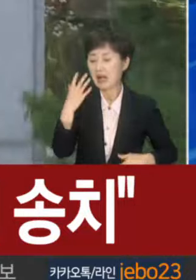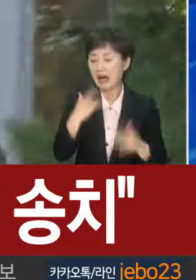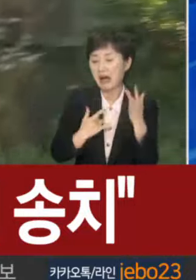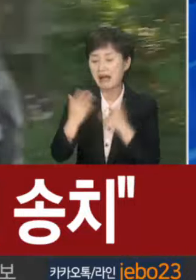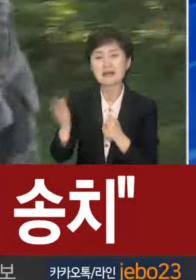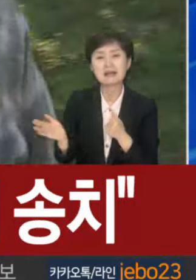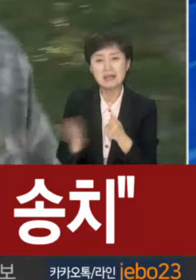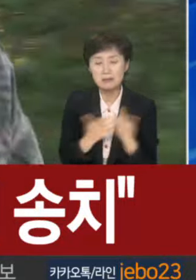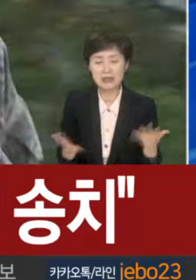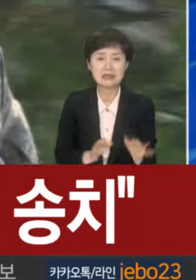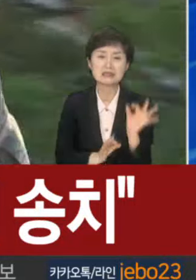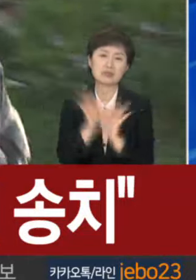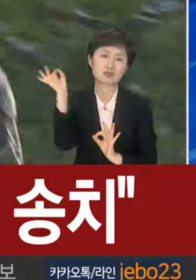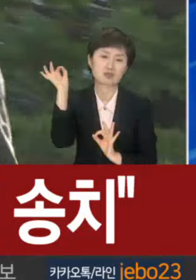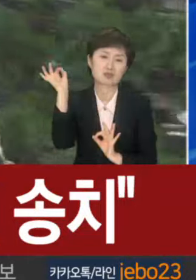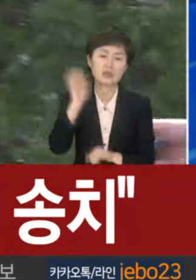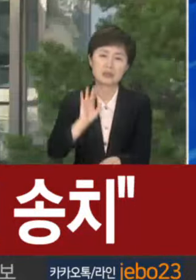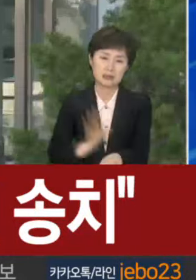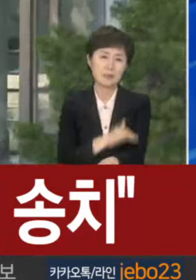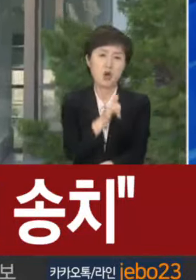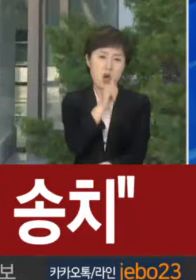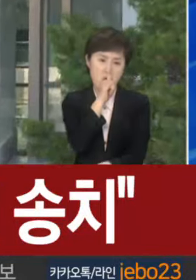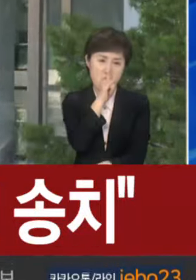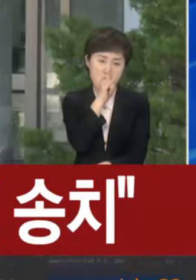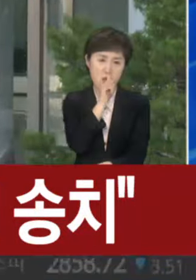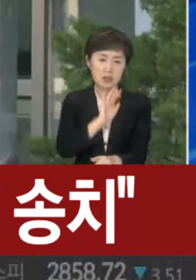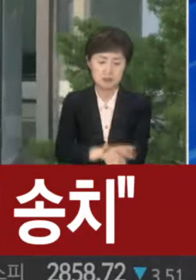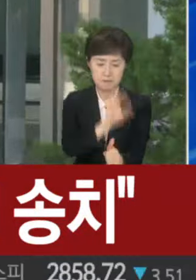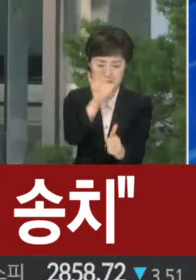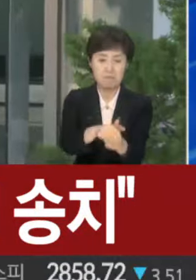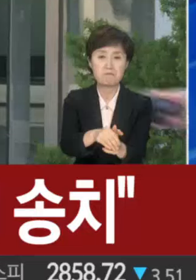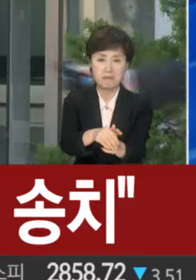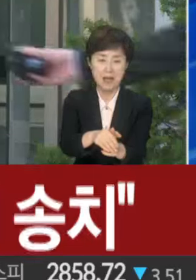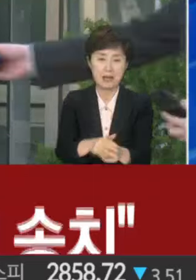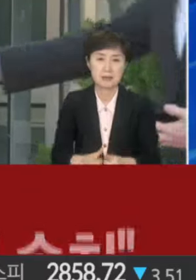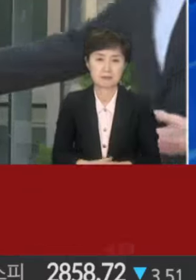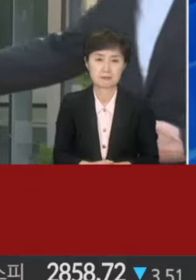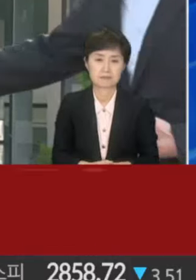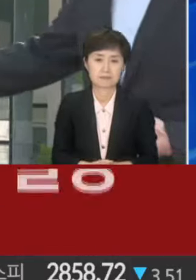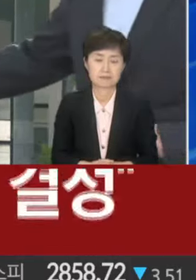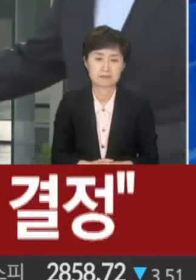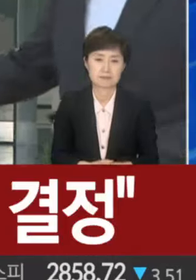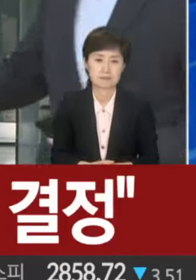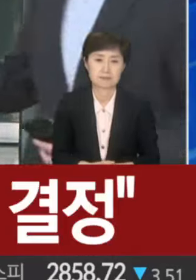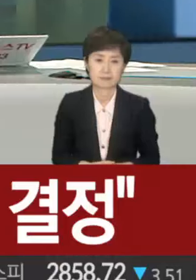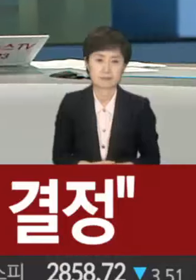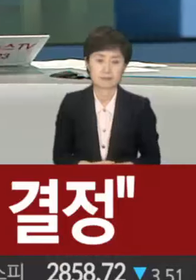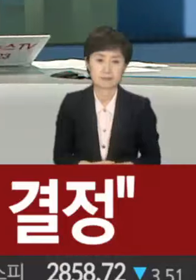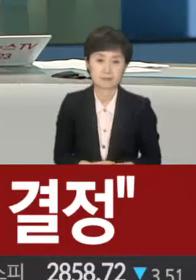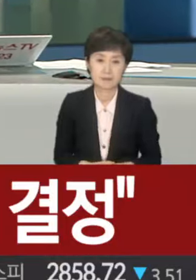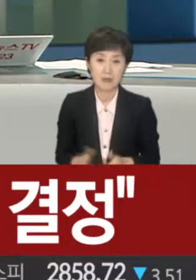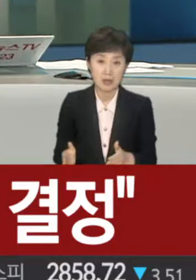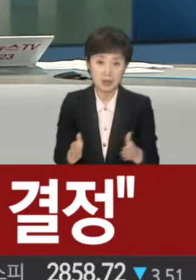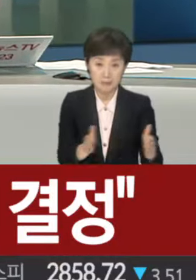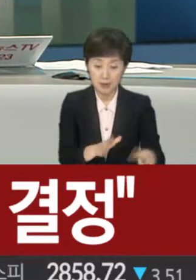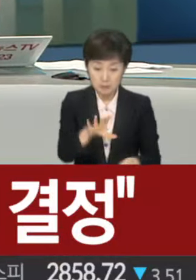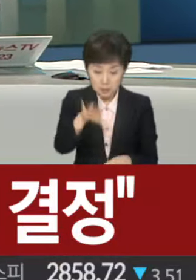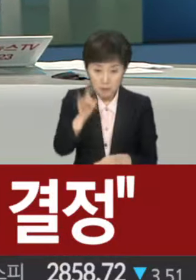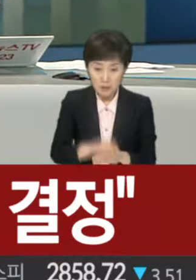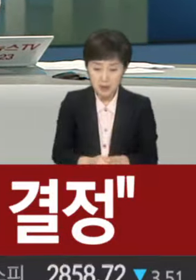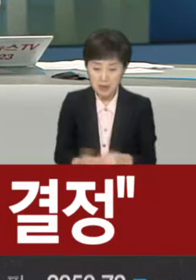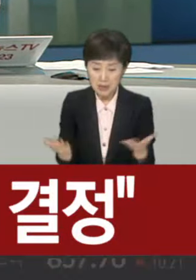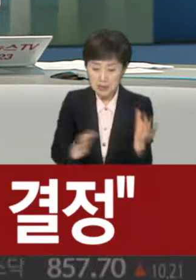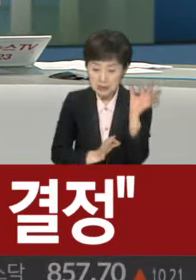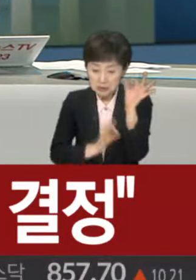했기 때문에 업무상 과실치사의 공동정범으로서 책임이 있다 이렇게 판단한 상황으로 보입니다. 예, 그렇다면 사건을 최초에 이첩하면서